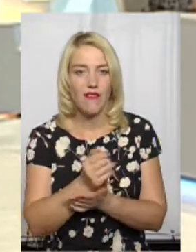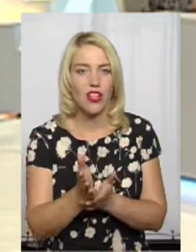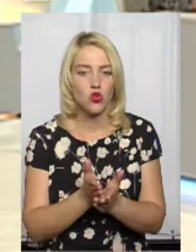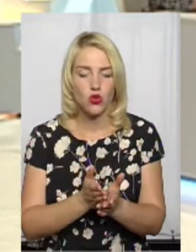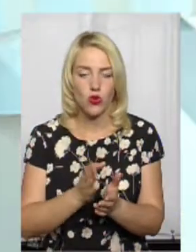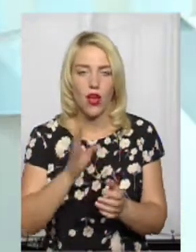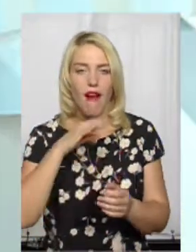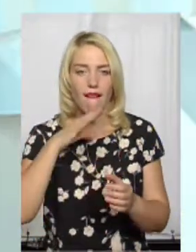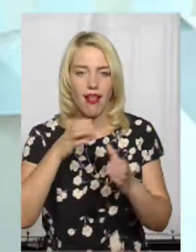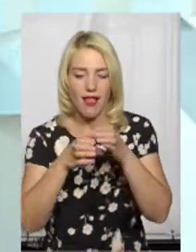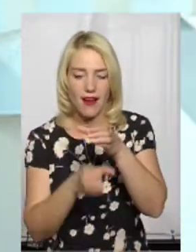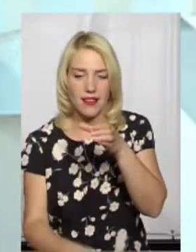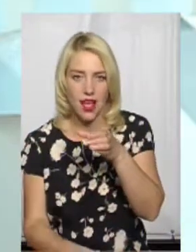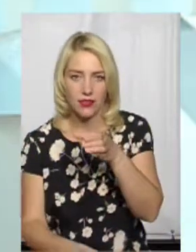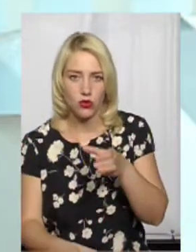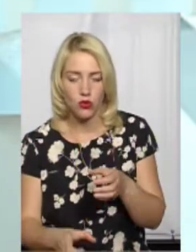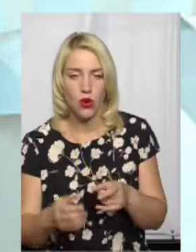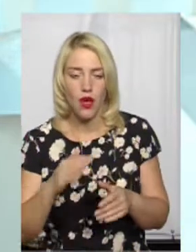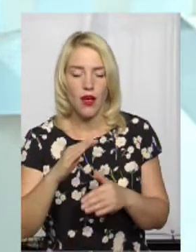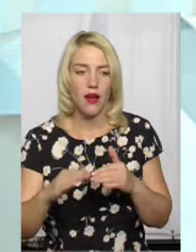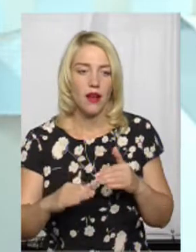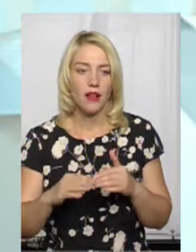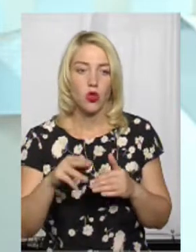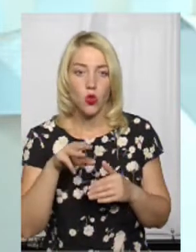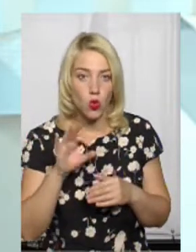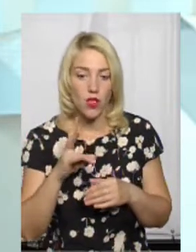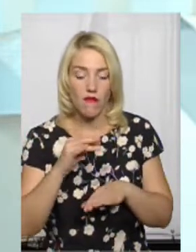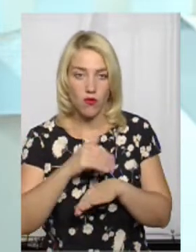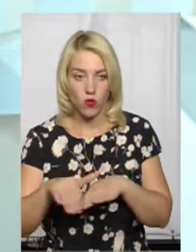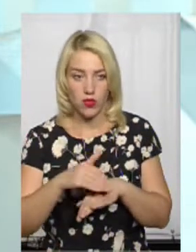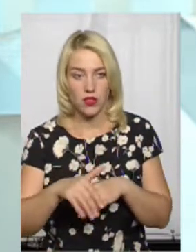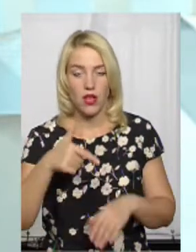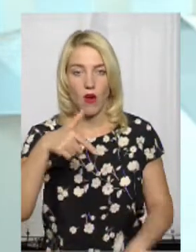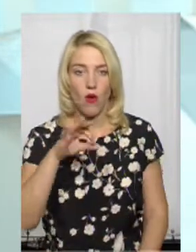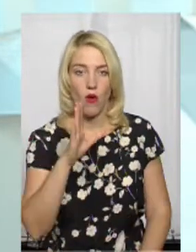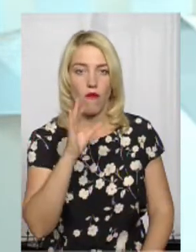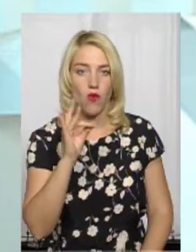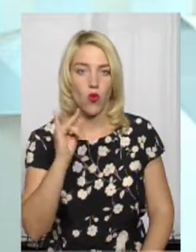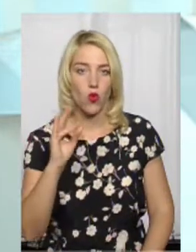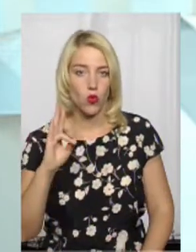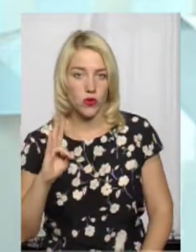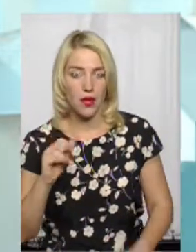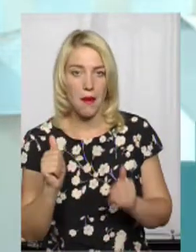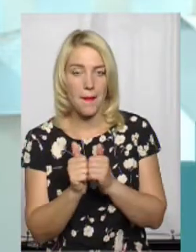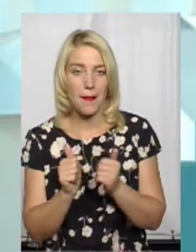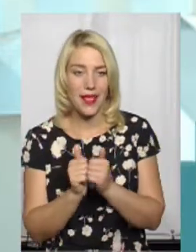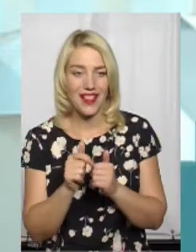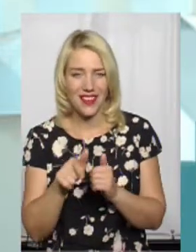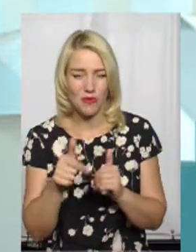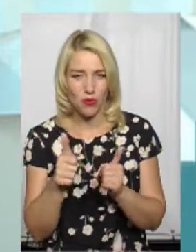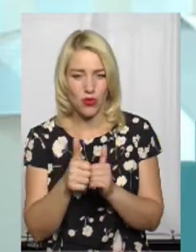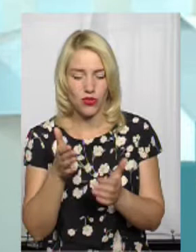інфраструктуру каналізації під воду, то на вулиці Говорун так, біля, там